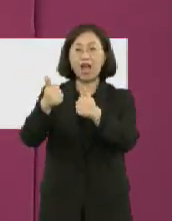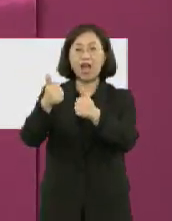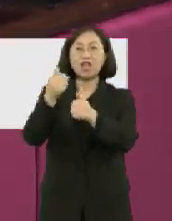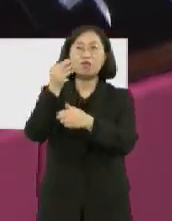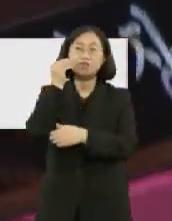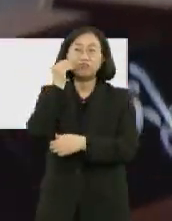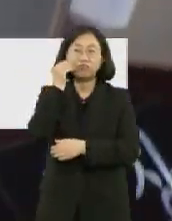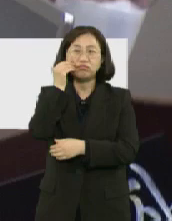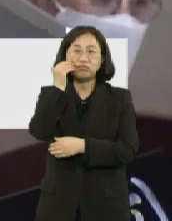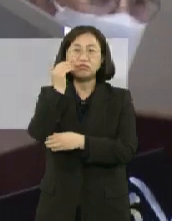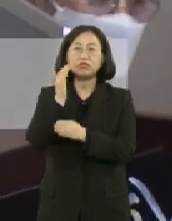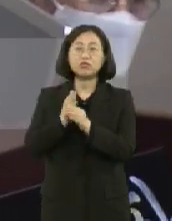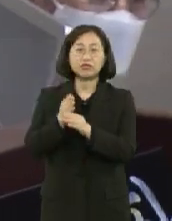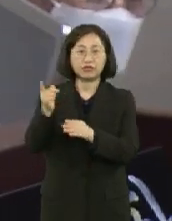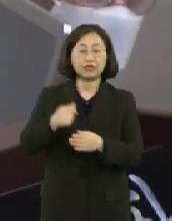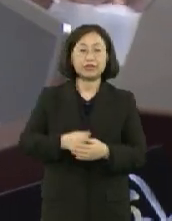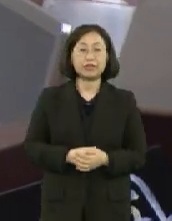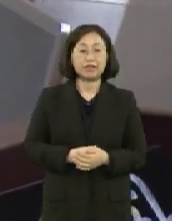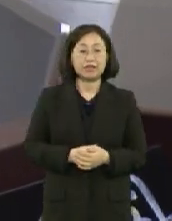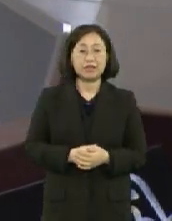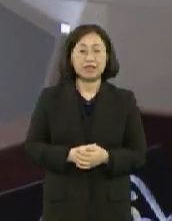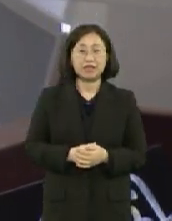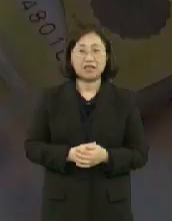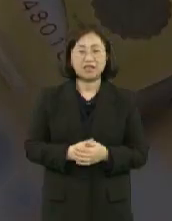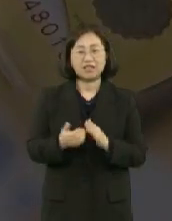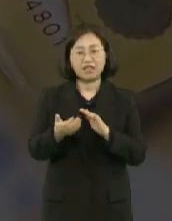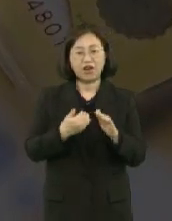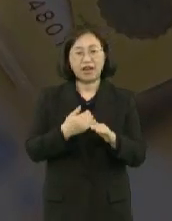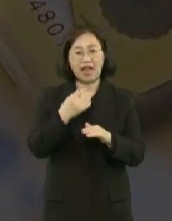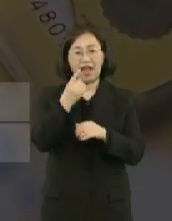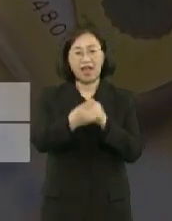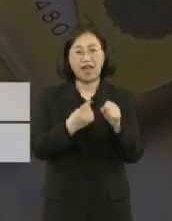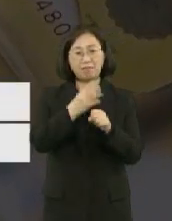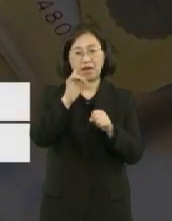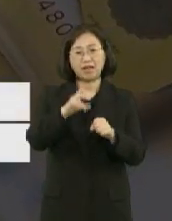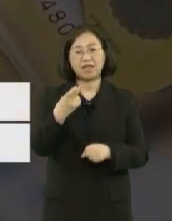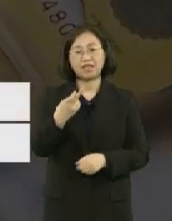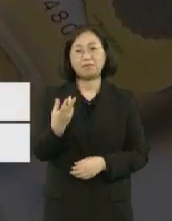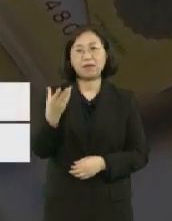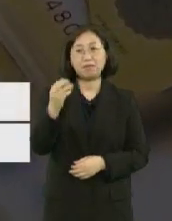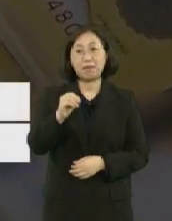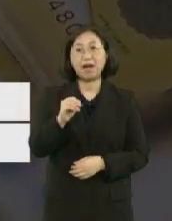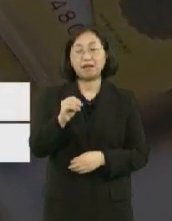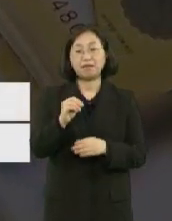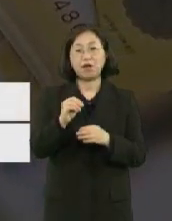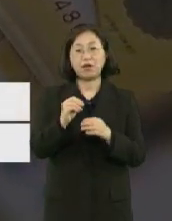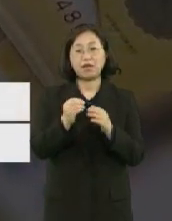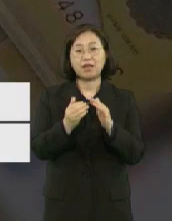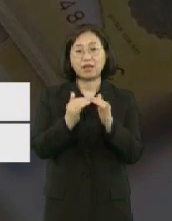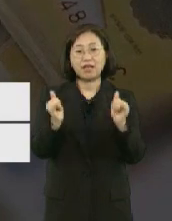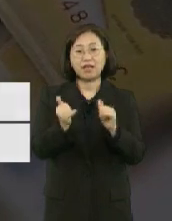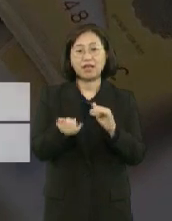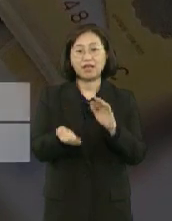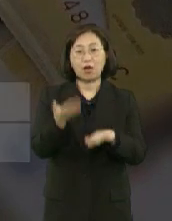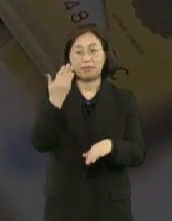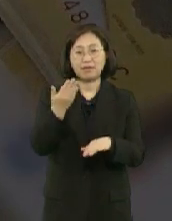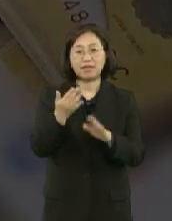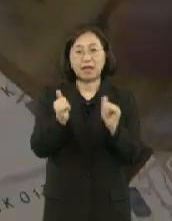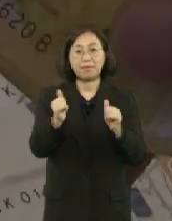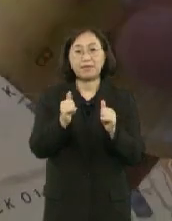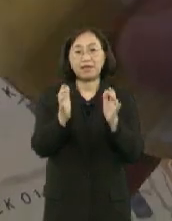채 잠들어 있습니다. 그러는 사이 해마다 12만 명이 넘는 사람들이 온라인 직거래 사기에